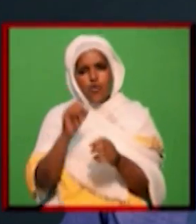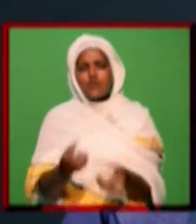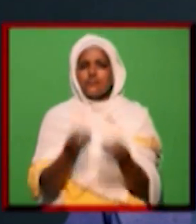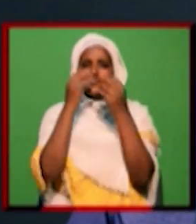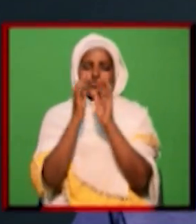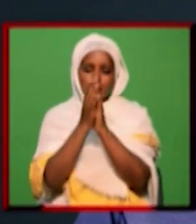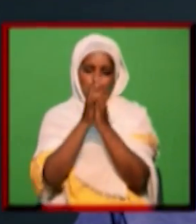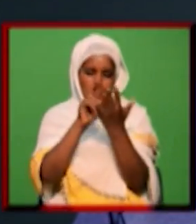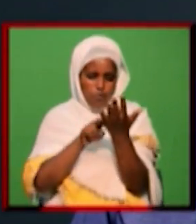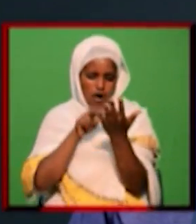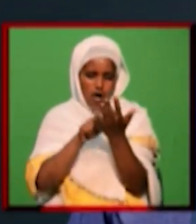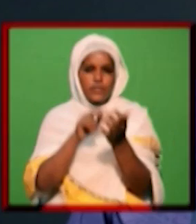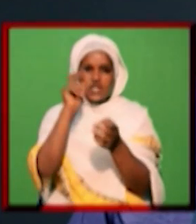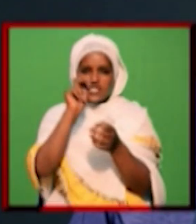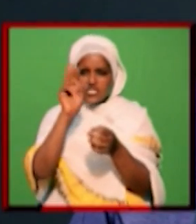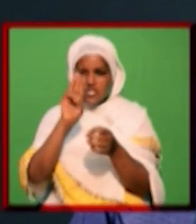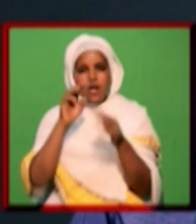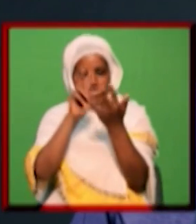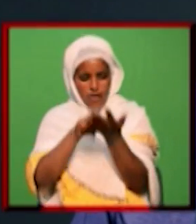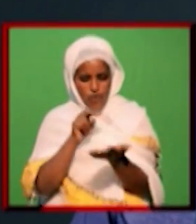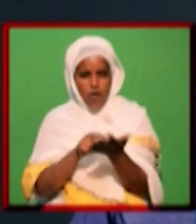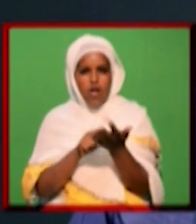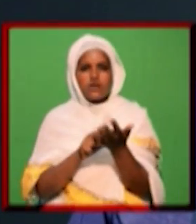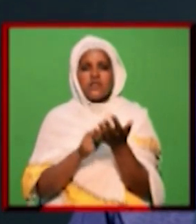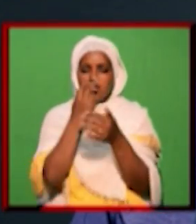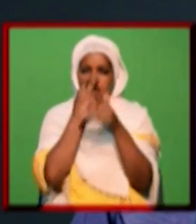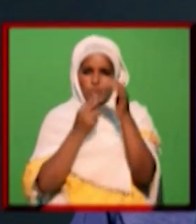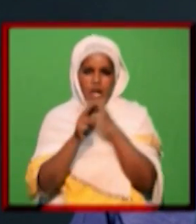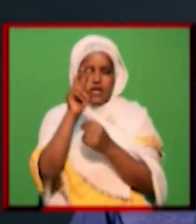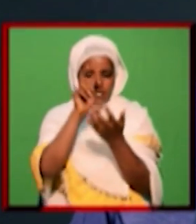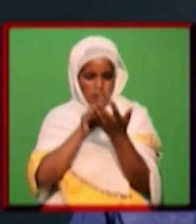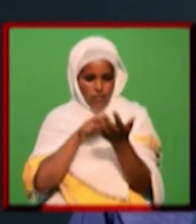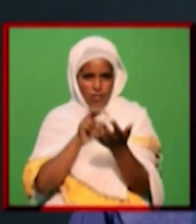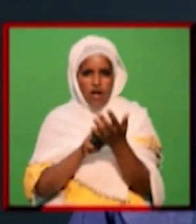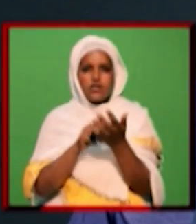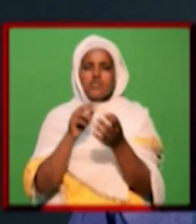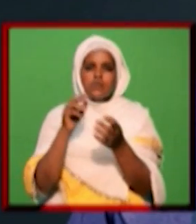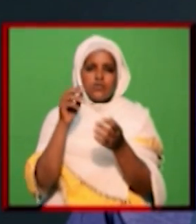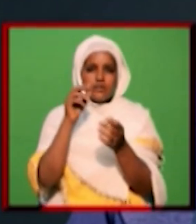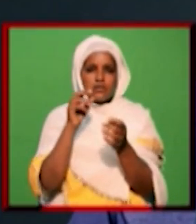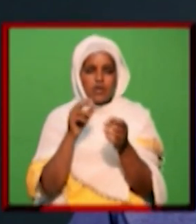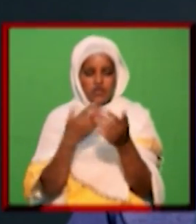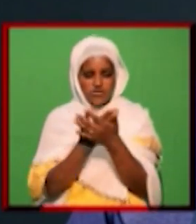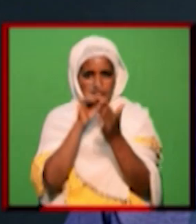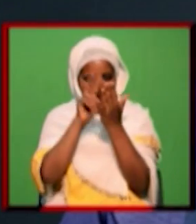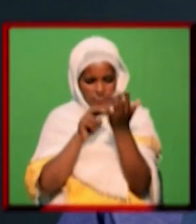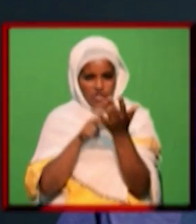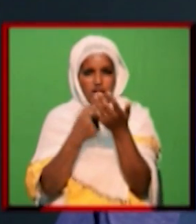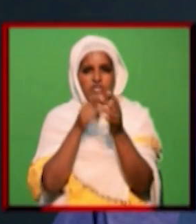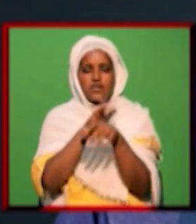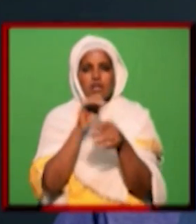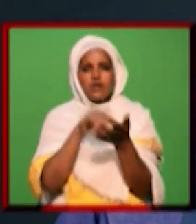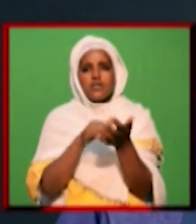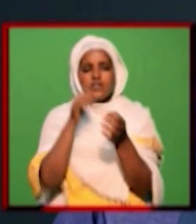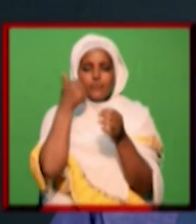ብዙ ምንባባት በማንበብ ነው። ድርሳናት ይነበባሉ፣ ብሉያት ነቢያት ይነበባሉ። እንደገና እመቤታችን ደግሞ